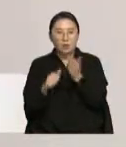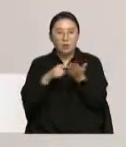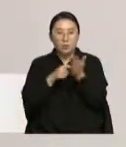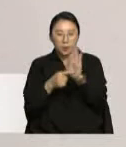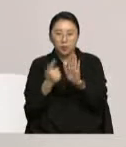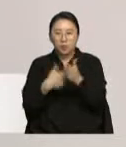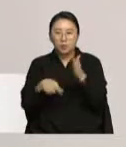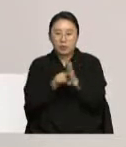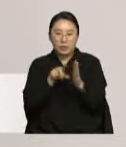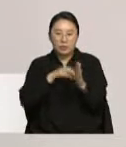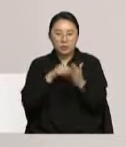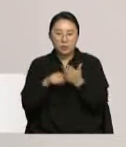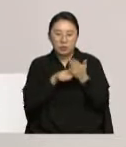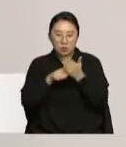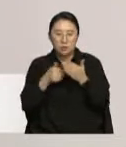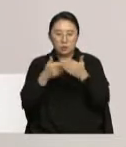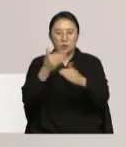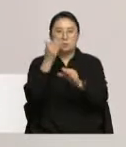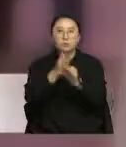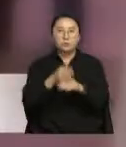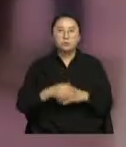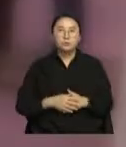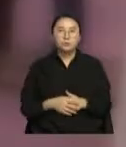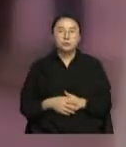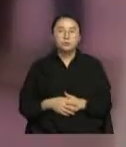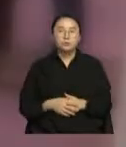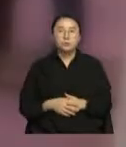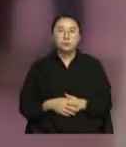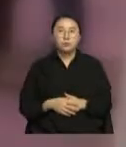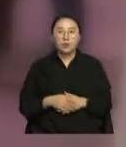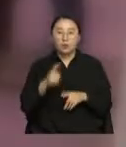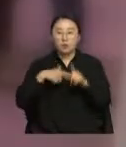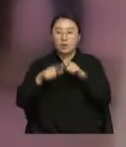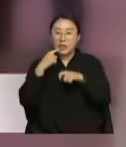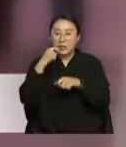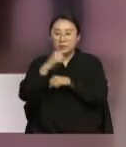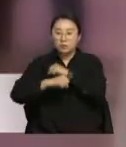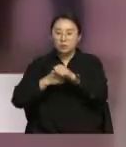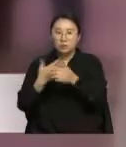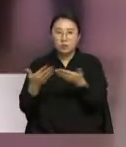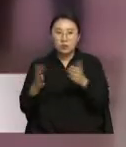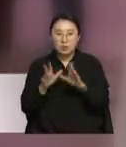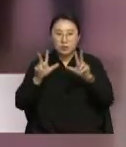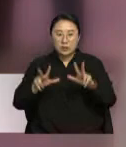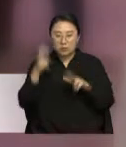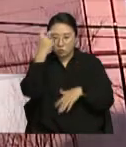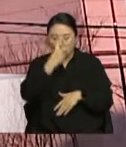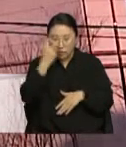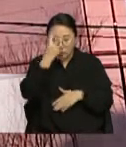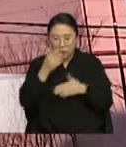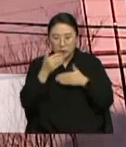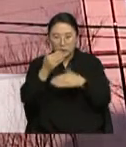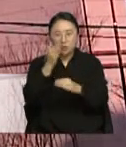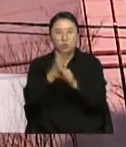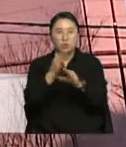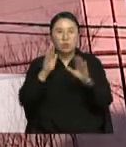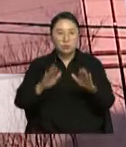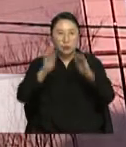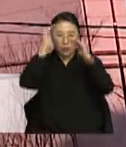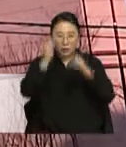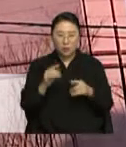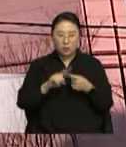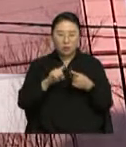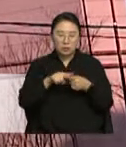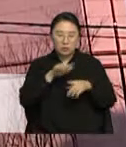위해 의원 서명 절차를 밟고 있습니다. 일부 더불어민주당 의원들은 현재 수사가 진행 중인 만큼 이번 안건에